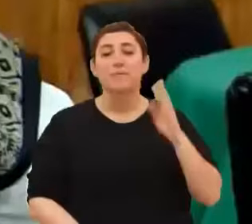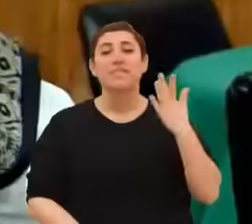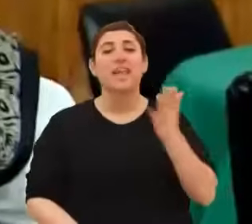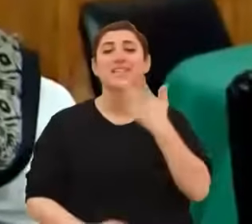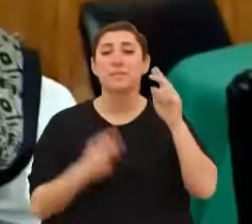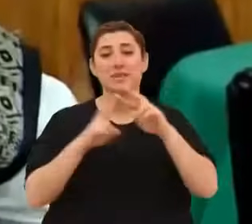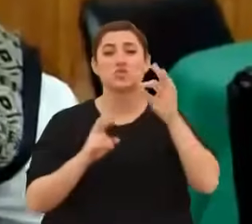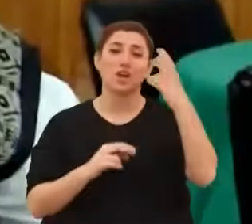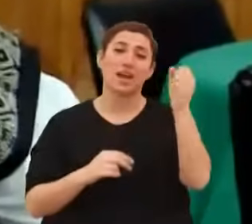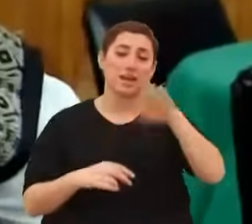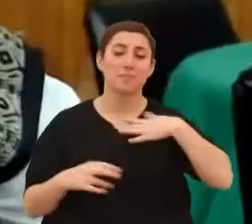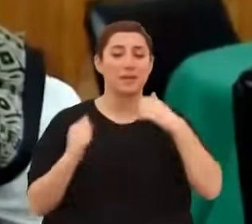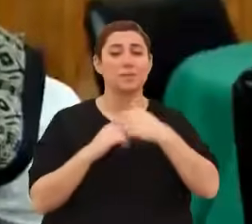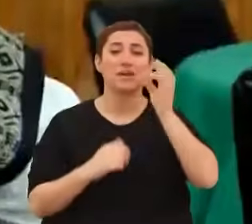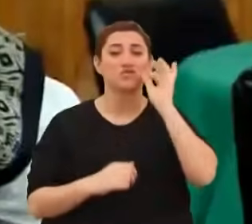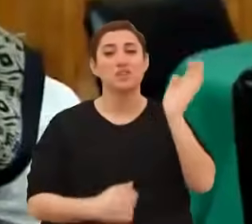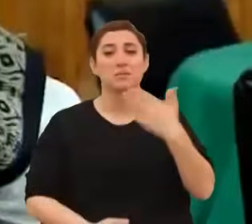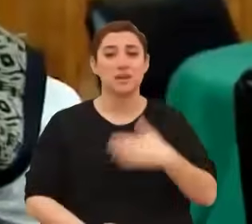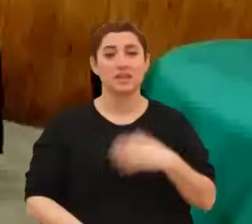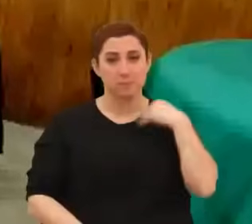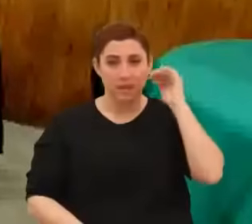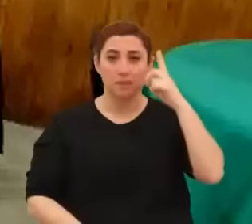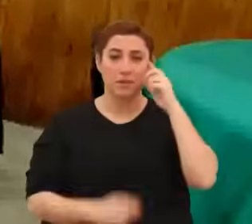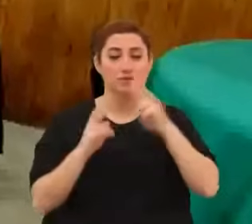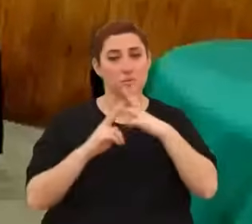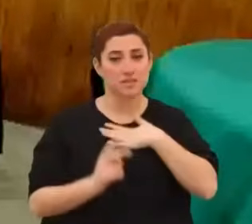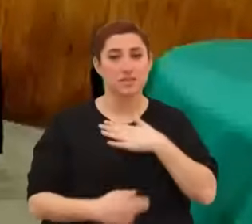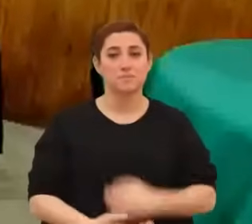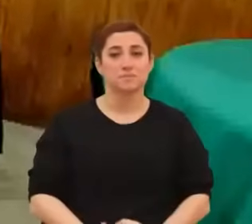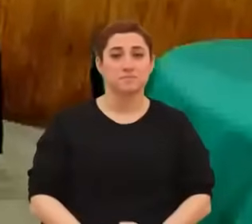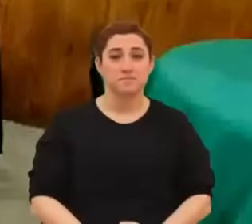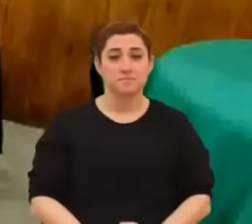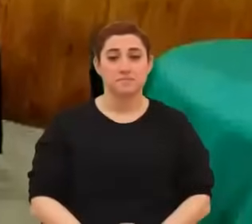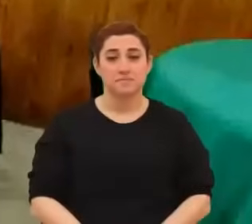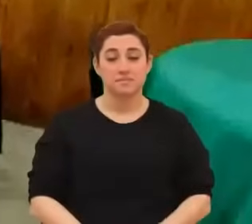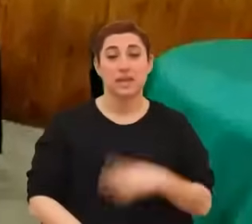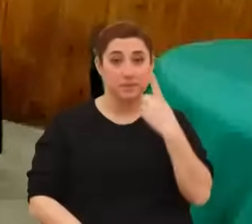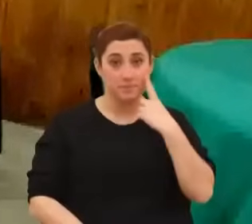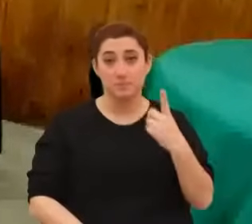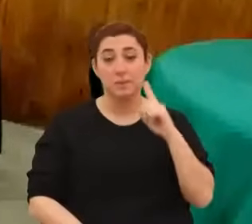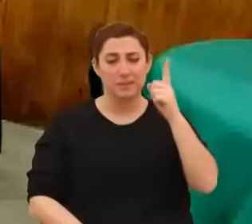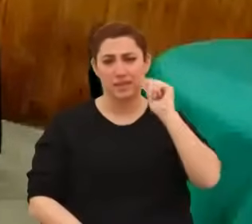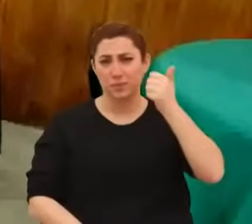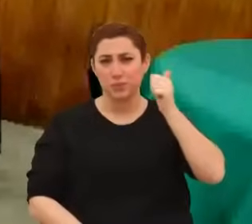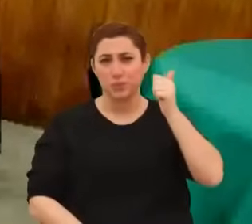Mesut, gel çayını al, gel birlikte içelim haydi. Geldim başkomiserim. Bak,